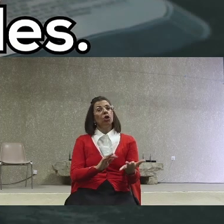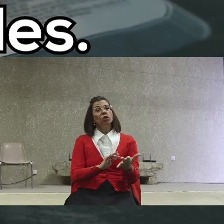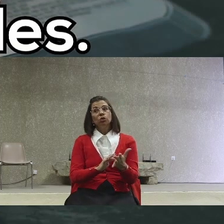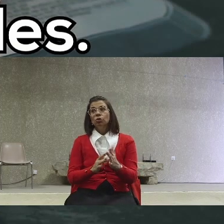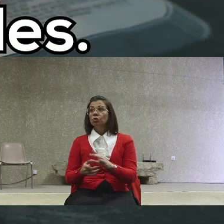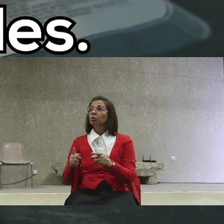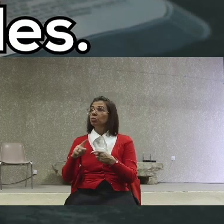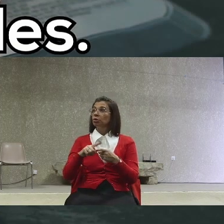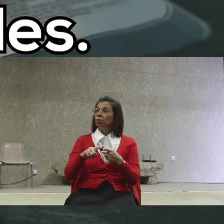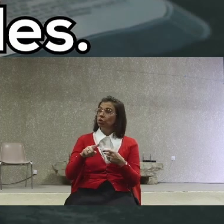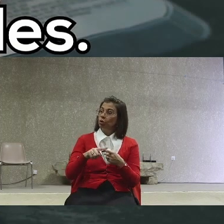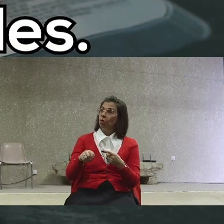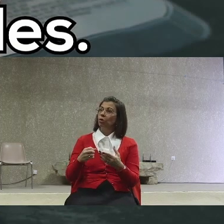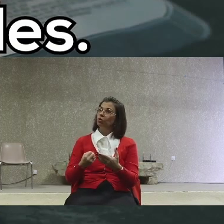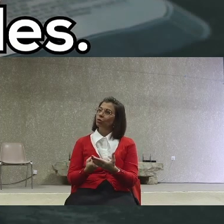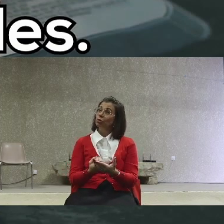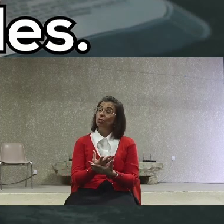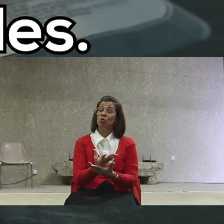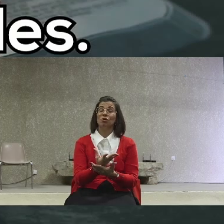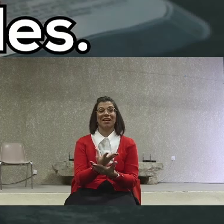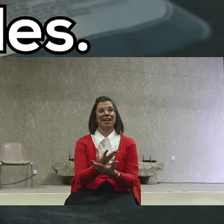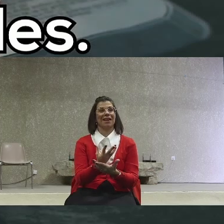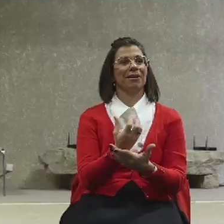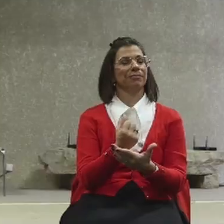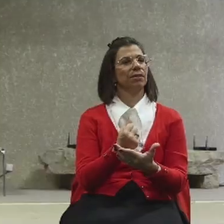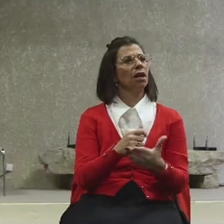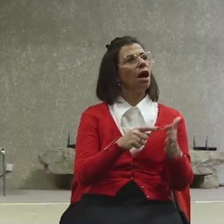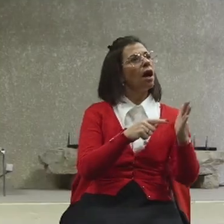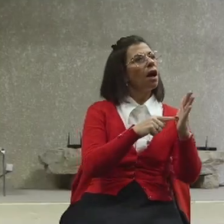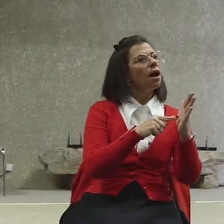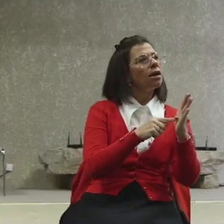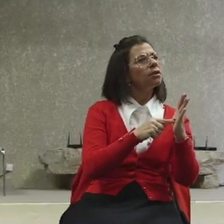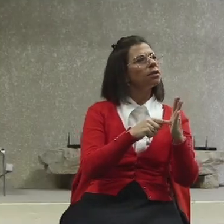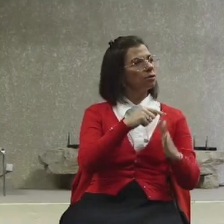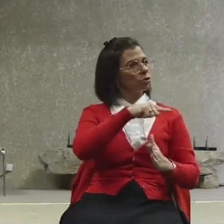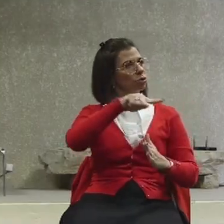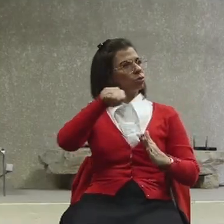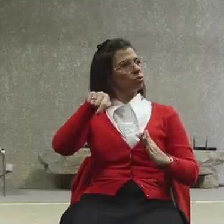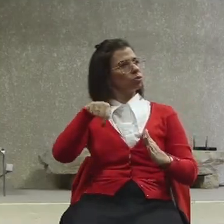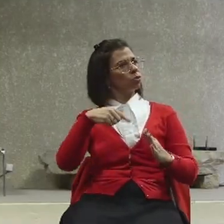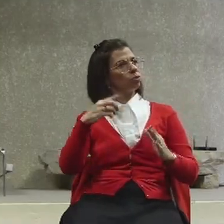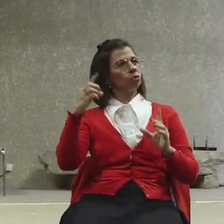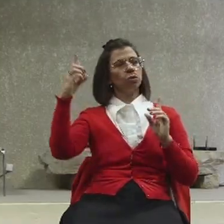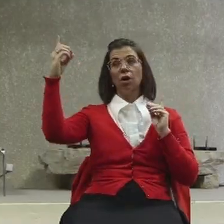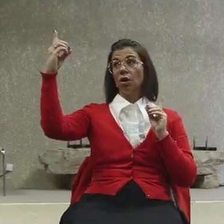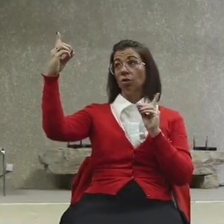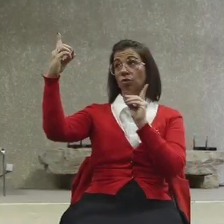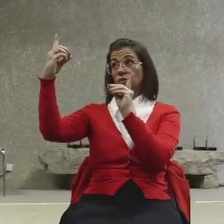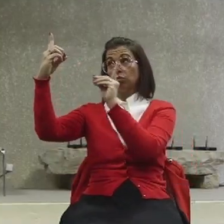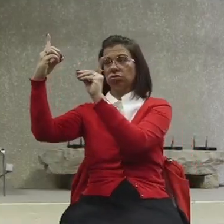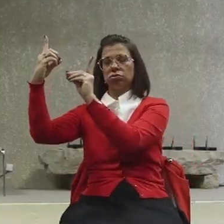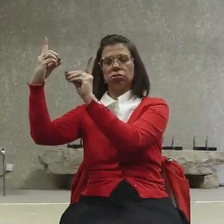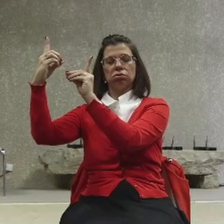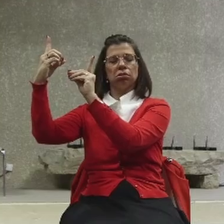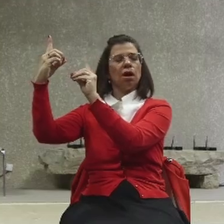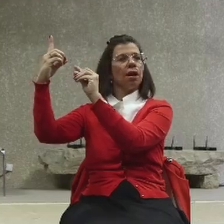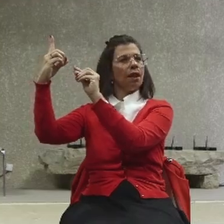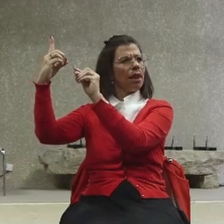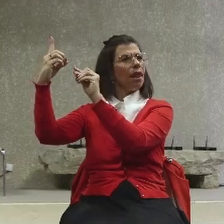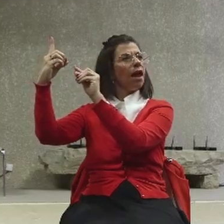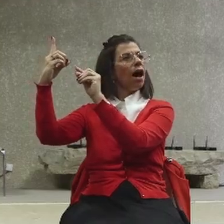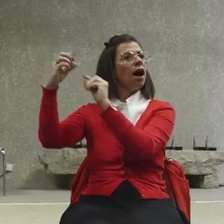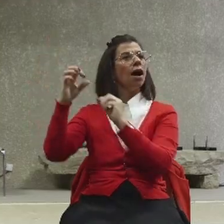création, si on prend que l'esprit nouveau qui est en nous, l'esprit renouvelé, la nouvelle nature, elle